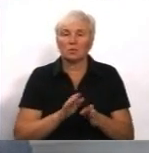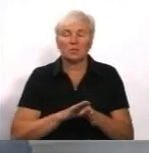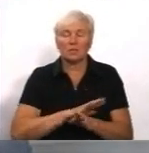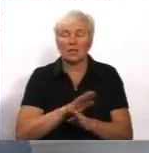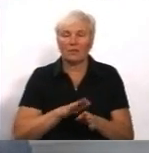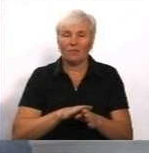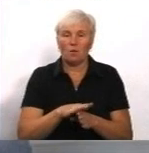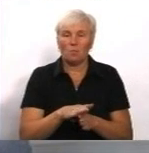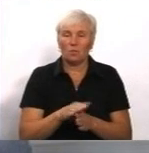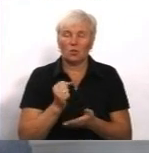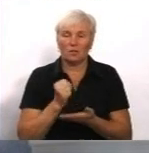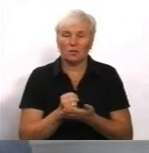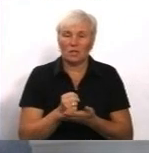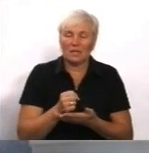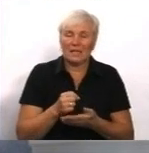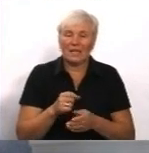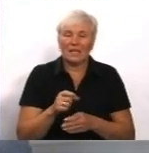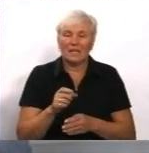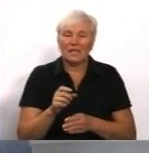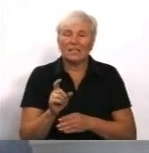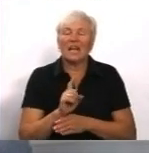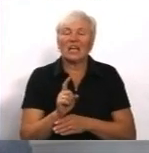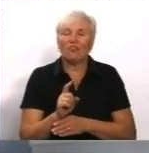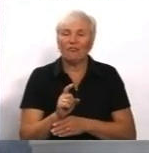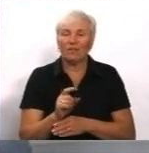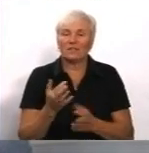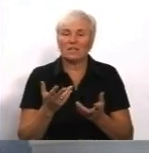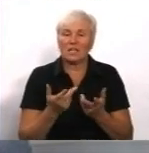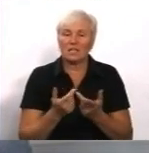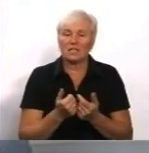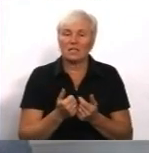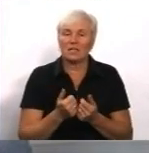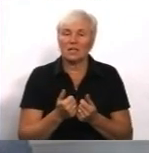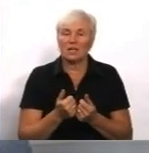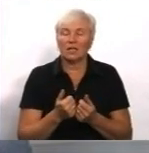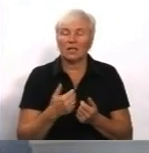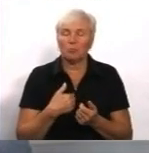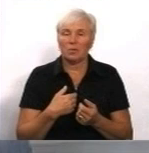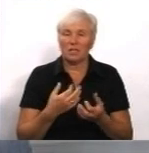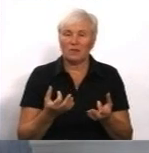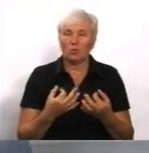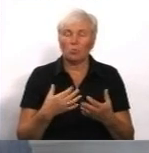порядку формування тарифів. І наскільки відома інформація з вашого сайту, то